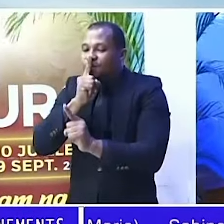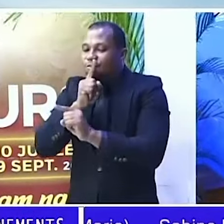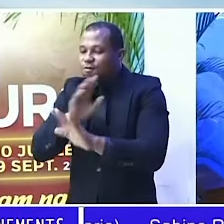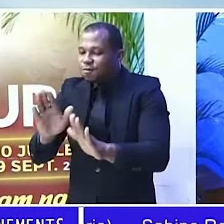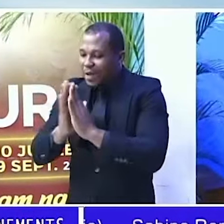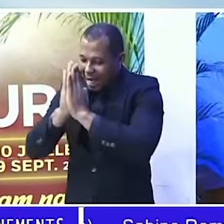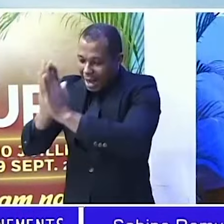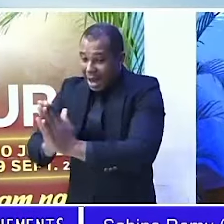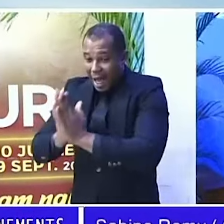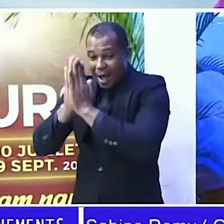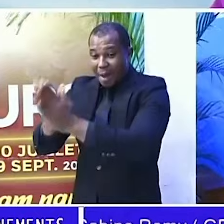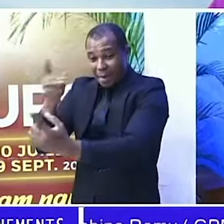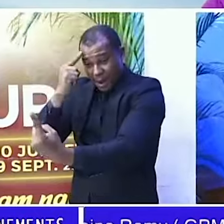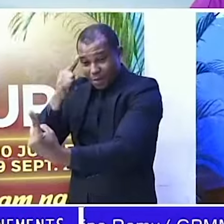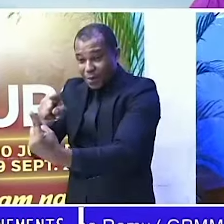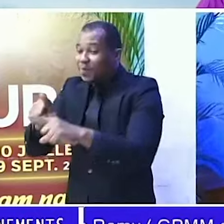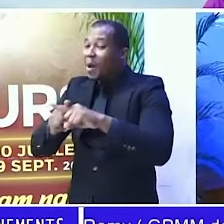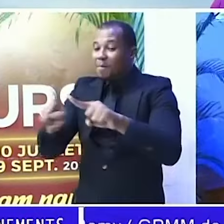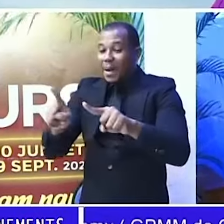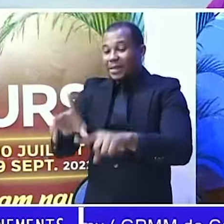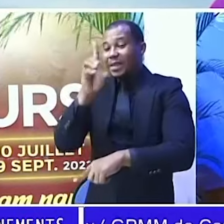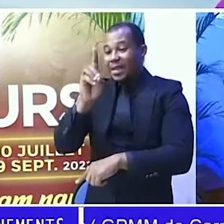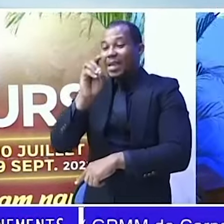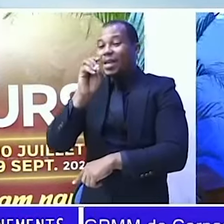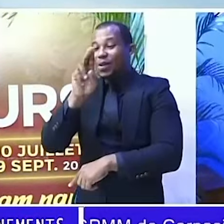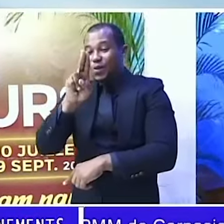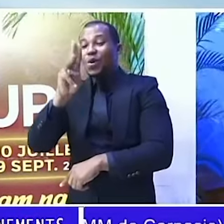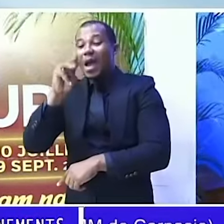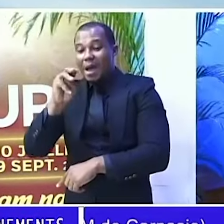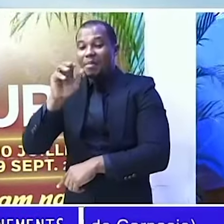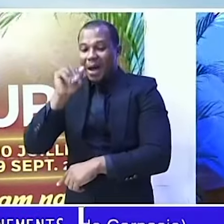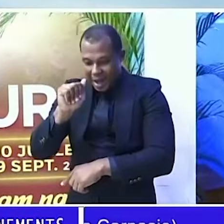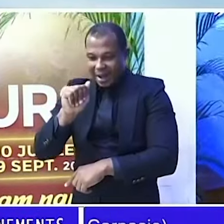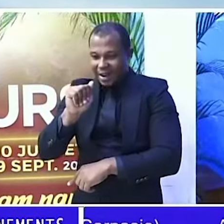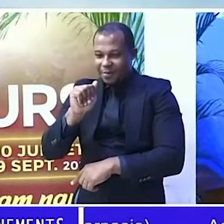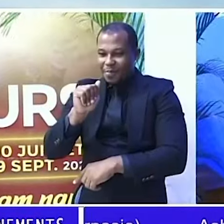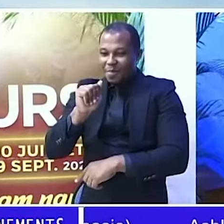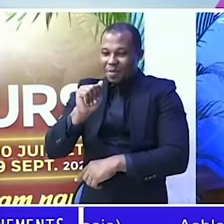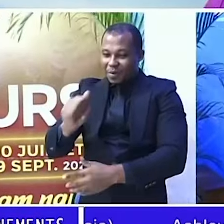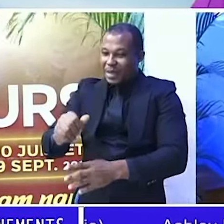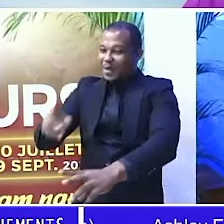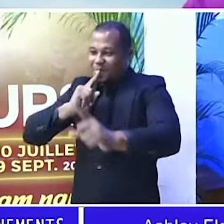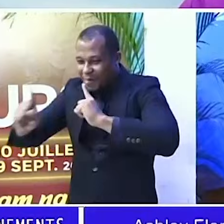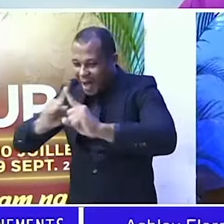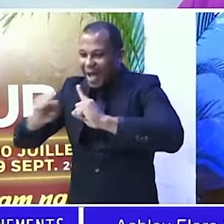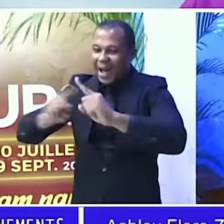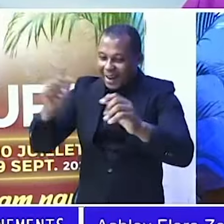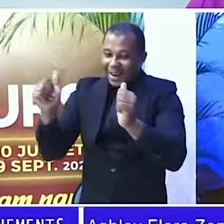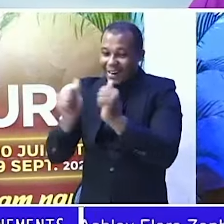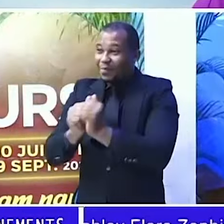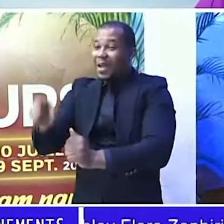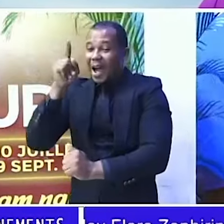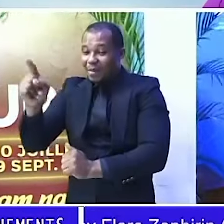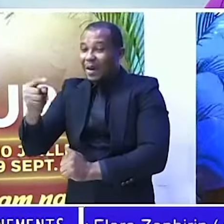Monseigneur. Mais c'est Monseigneur qui remonte, moral, pam, l'aime gadil. Pour Jean, que, l'a dit, mon